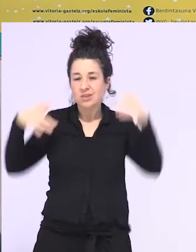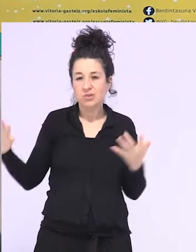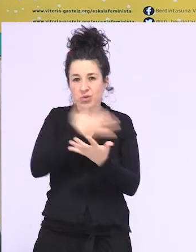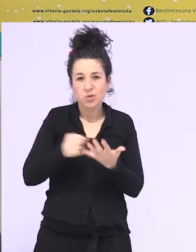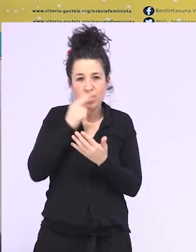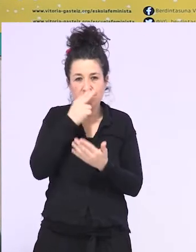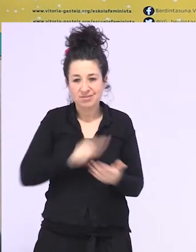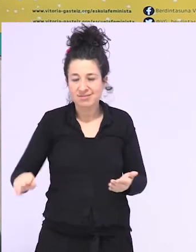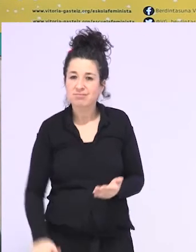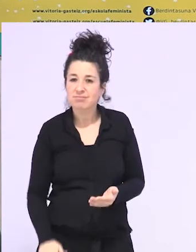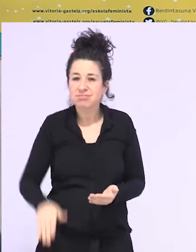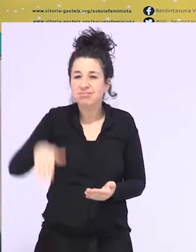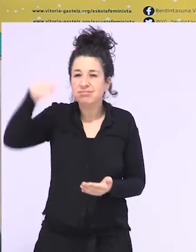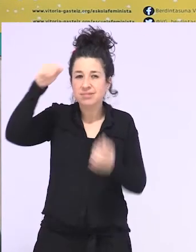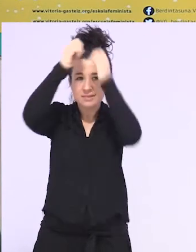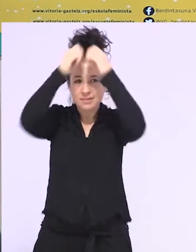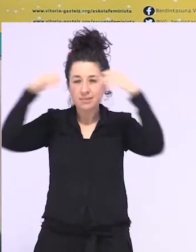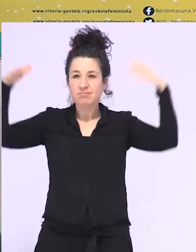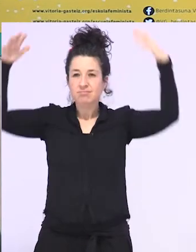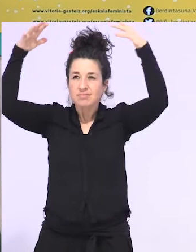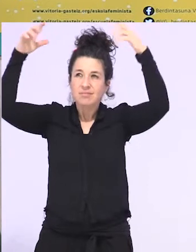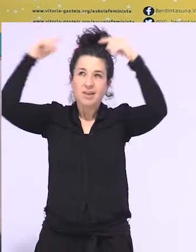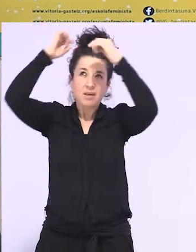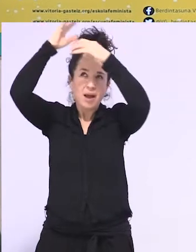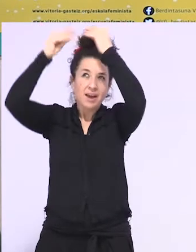ikasita daukagun erasoa, ez? Eraso prototipikoa.